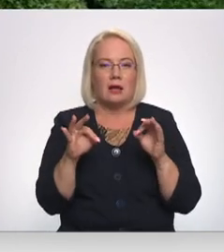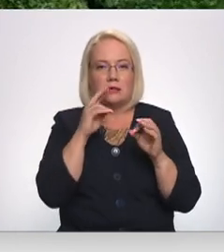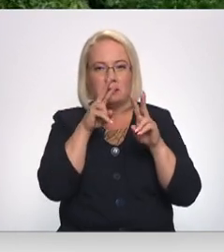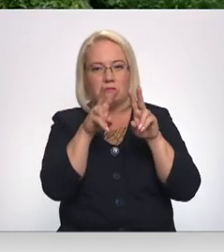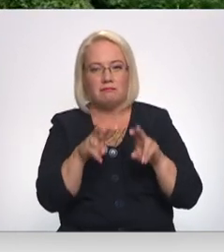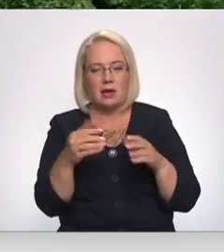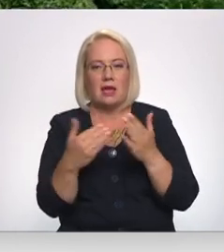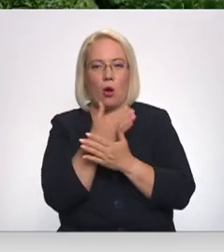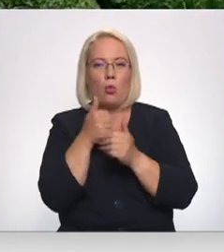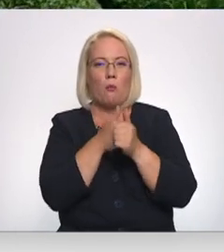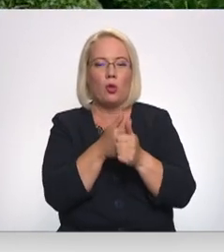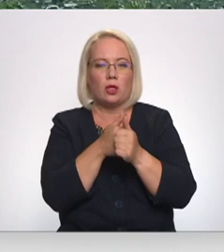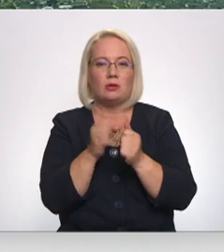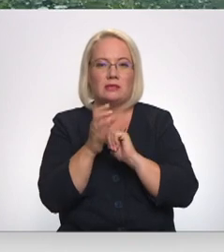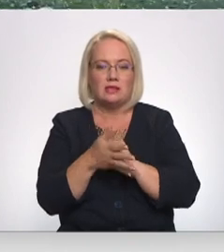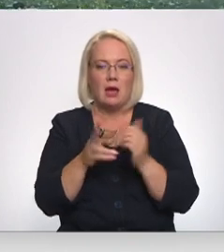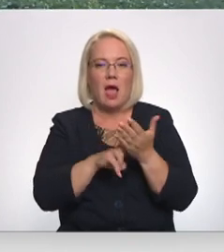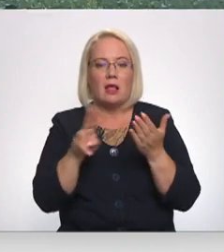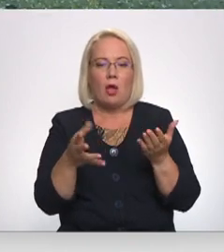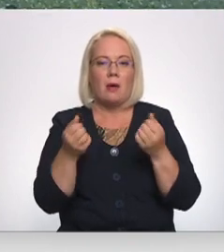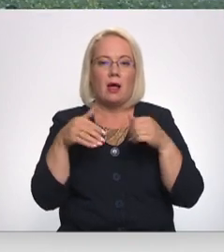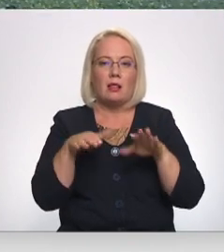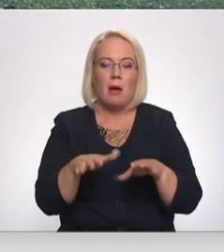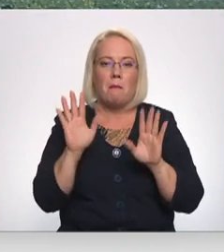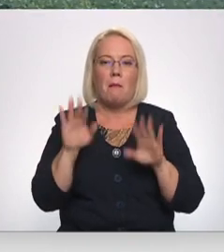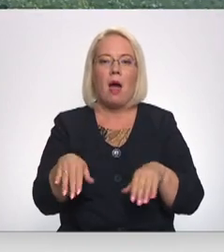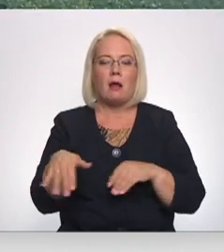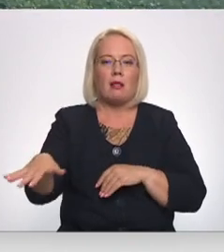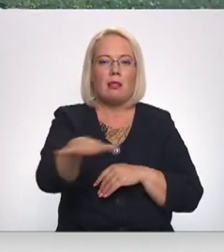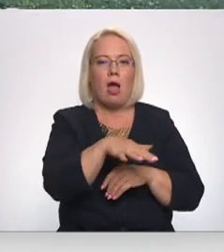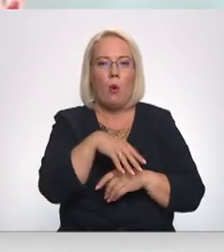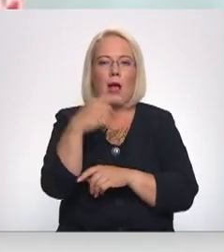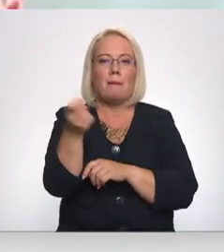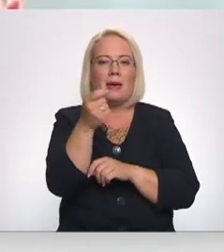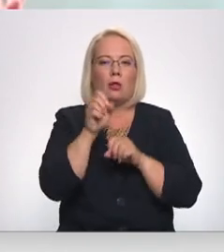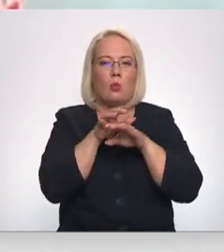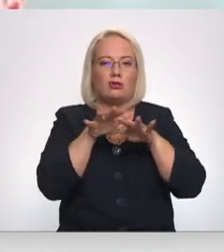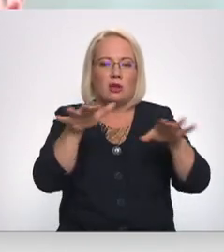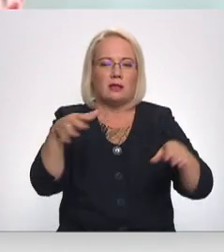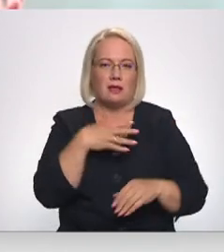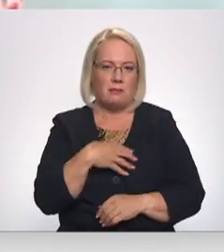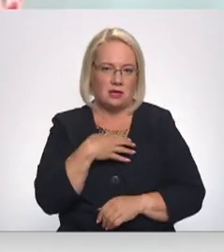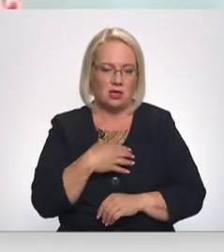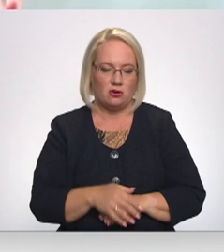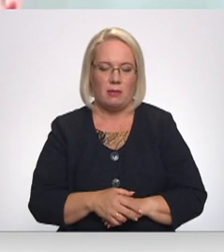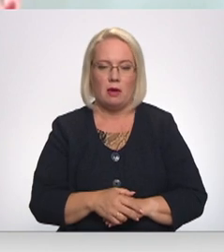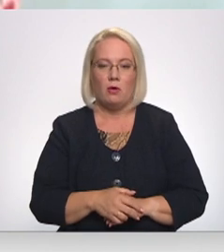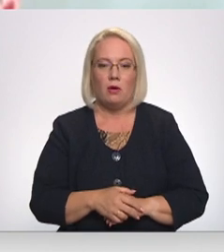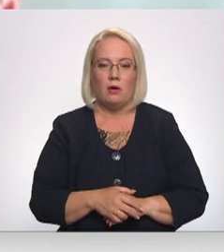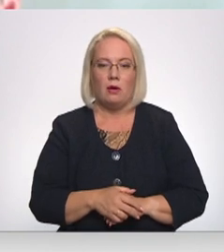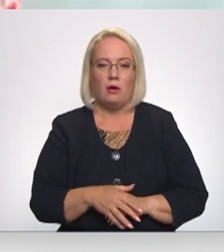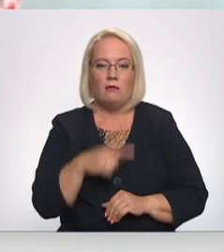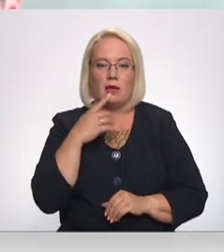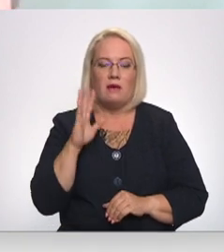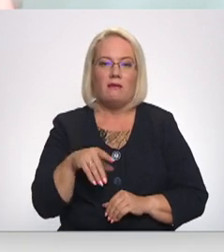kaitēkļu monitoringa sistēmu, kas ļauj pieņemt lēmumus par lauka miglošanas nepieciešamību. Šo iekārtu var